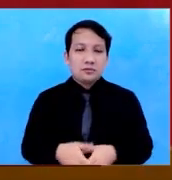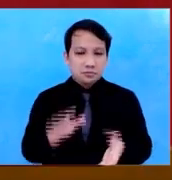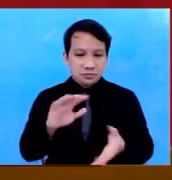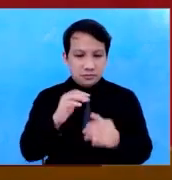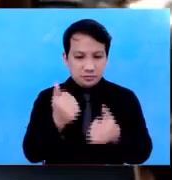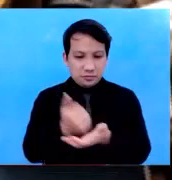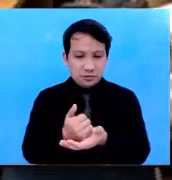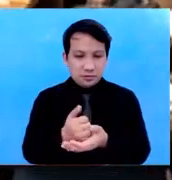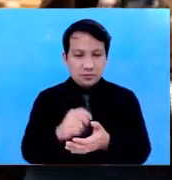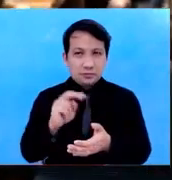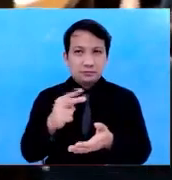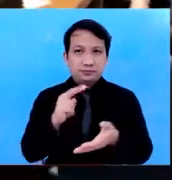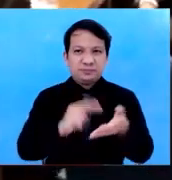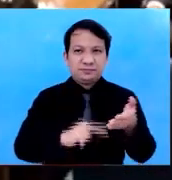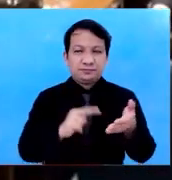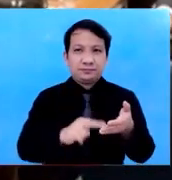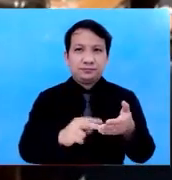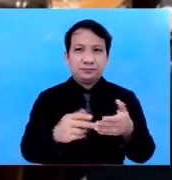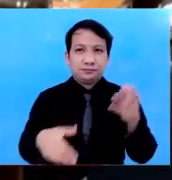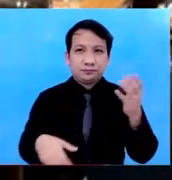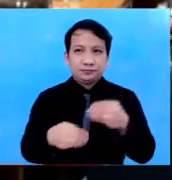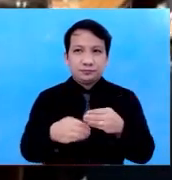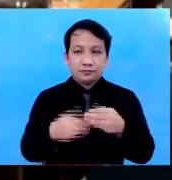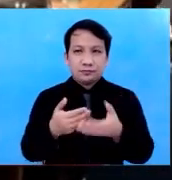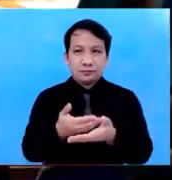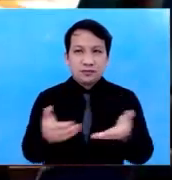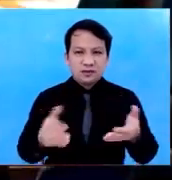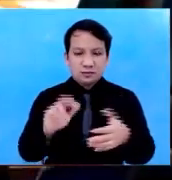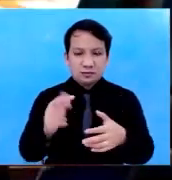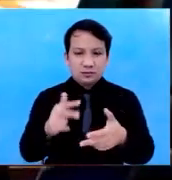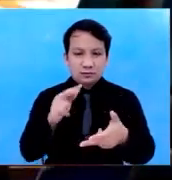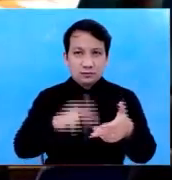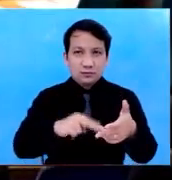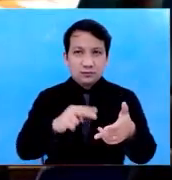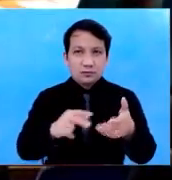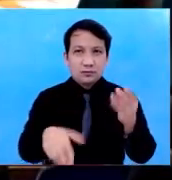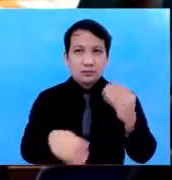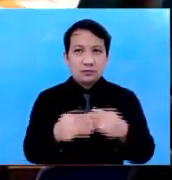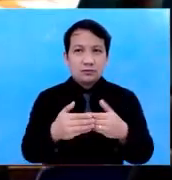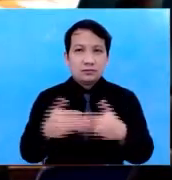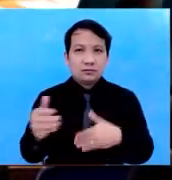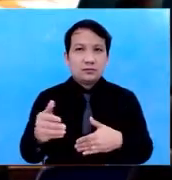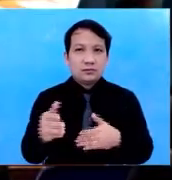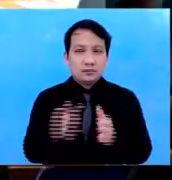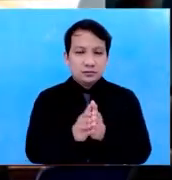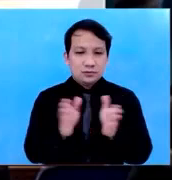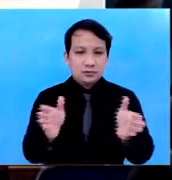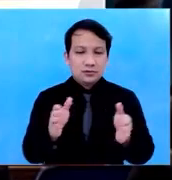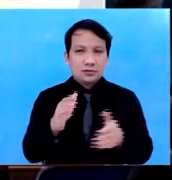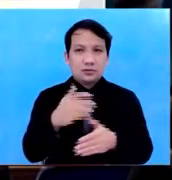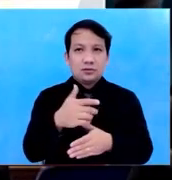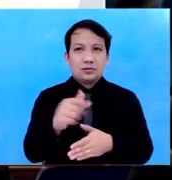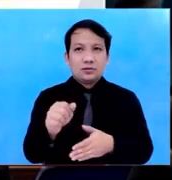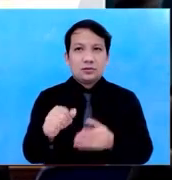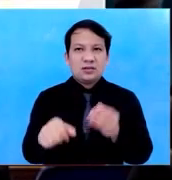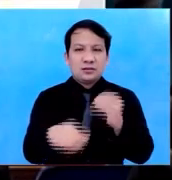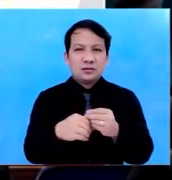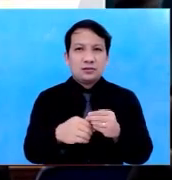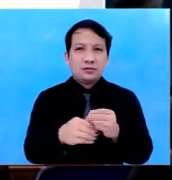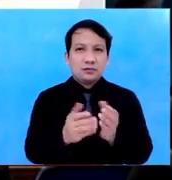ikalawang pagbasa, agad ding isinalang sa third and final reading sa Kamara ang General Appropriations Bill o ang